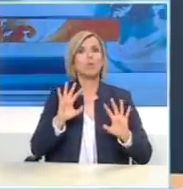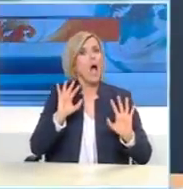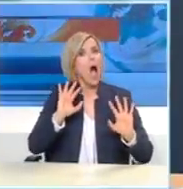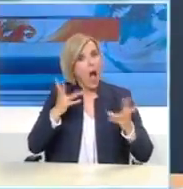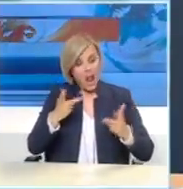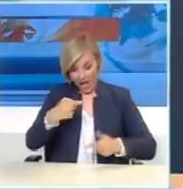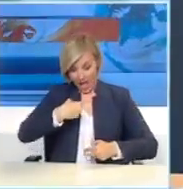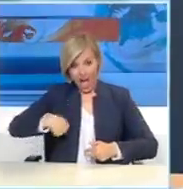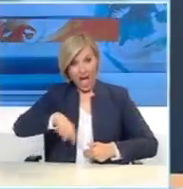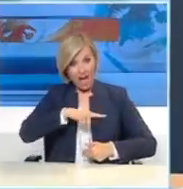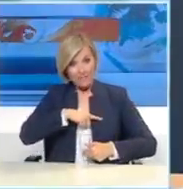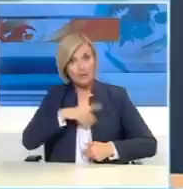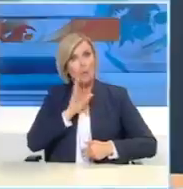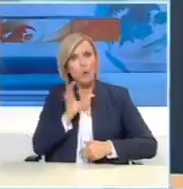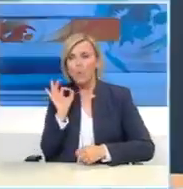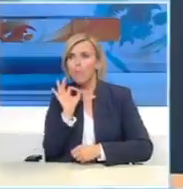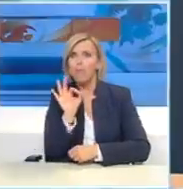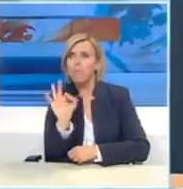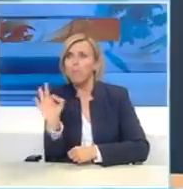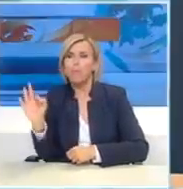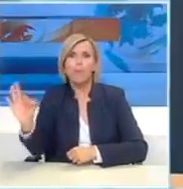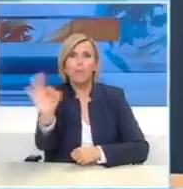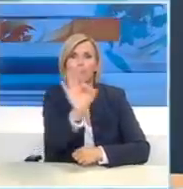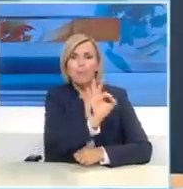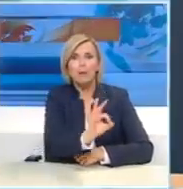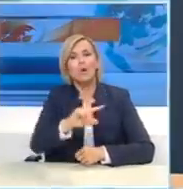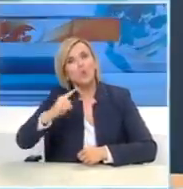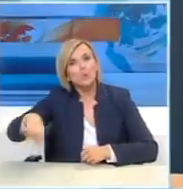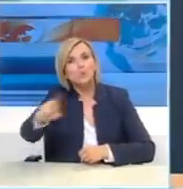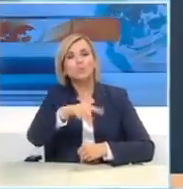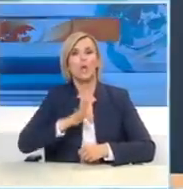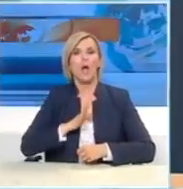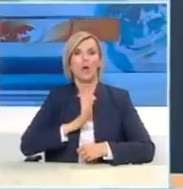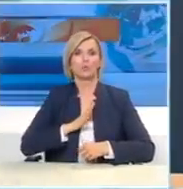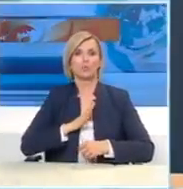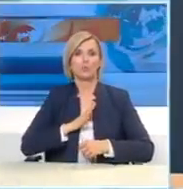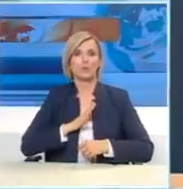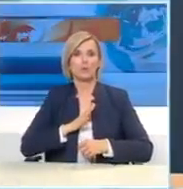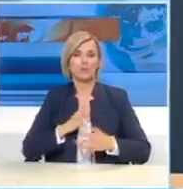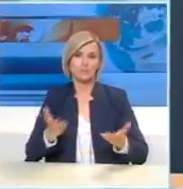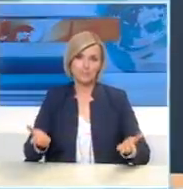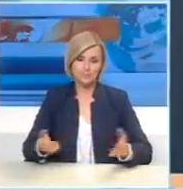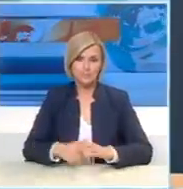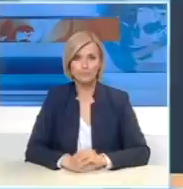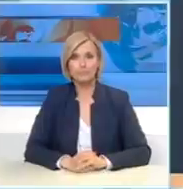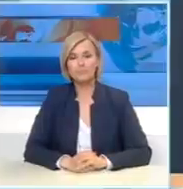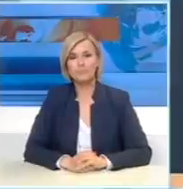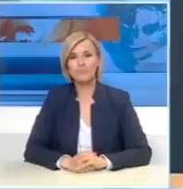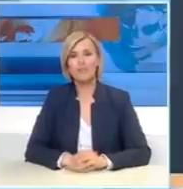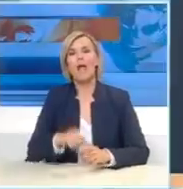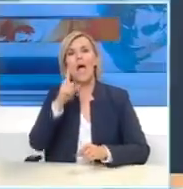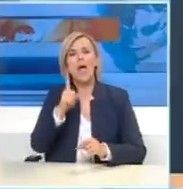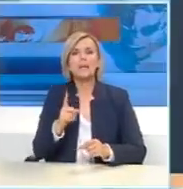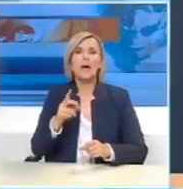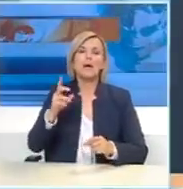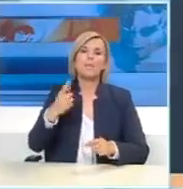γνωρίζαμε. Αυτό που ήταν ενδιαφέρον σε αυτή τη μελέτη είναι το πολύ μεγάλο ποσοστό αυτών που δεν είχαν συμπτώματα και μπορούσαν να κολλήσουν, κάποια στιγμή εμφάνιζαν συμπτώματα. Και ένα μικρό ποσοστό, γύρω